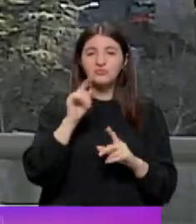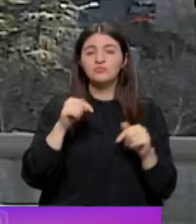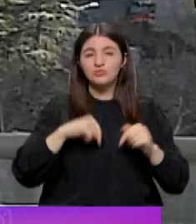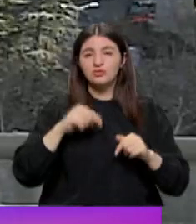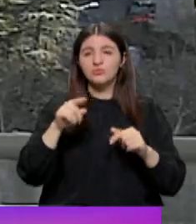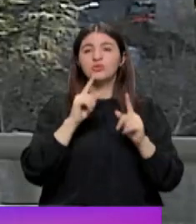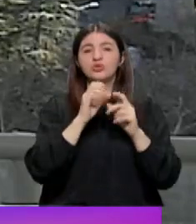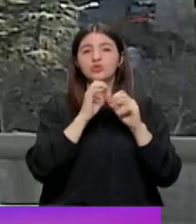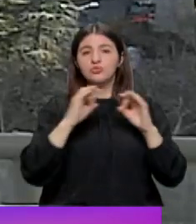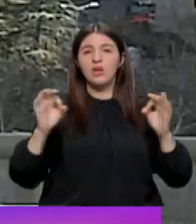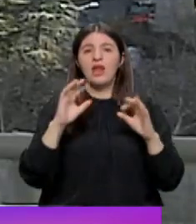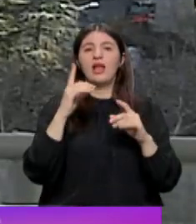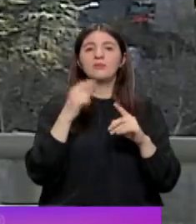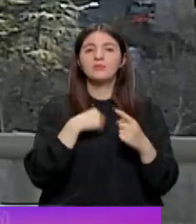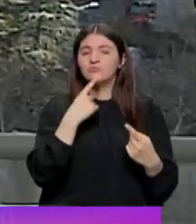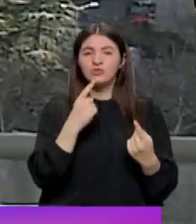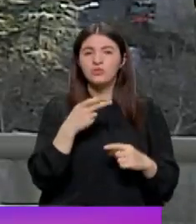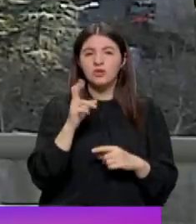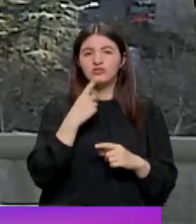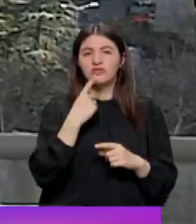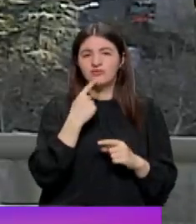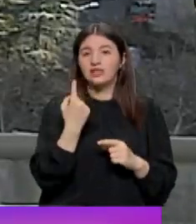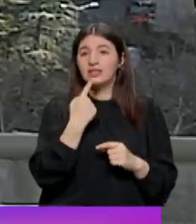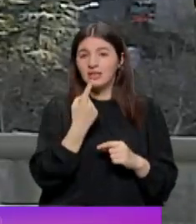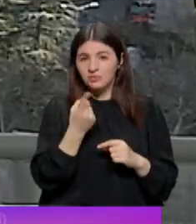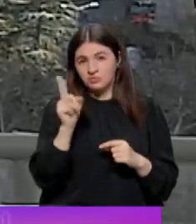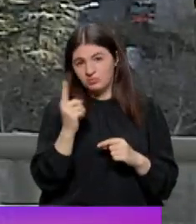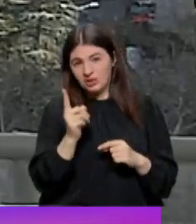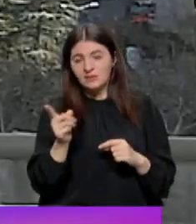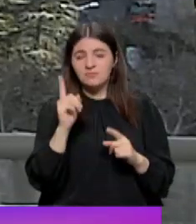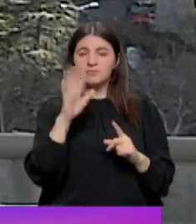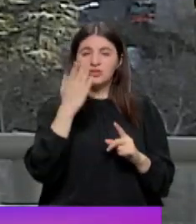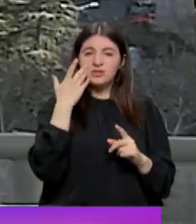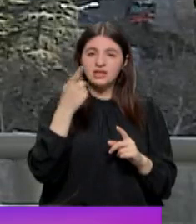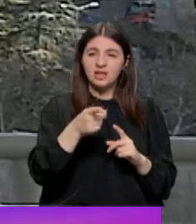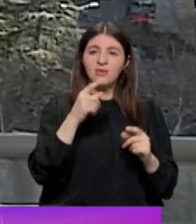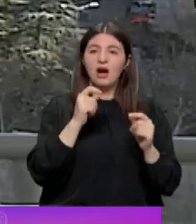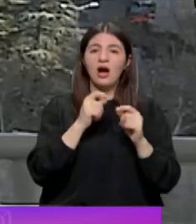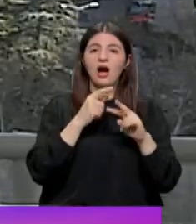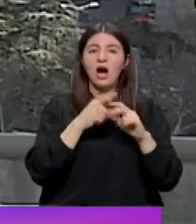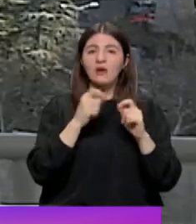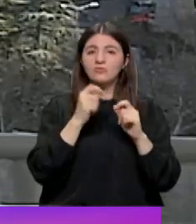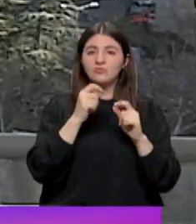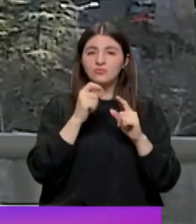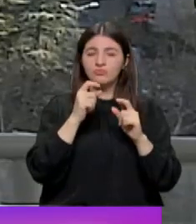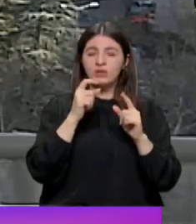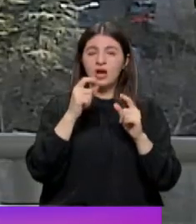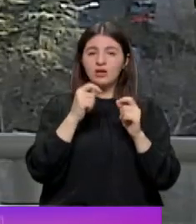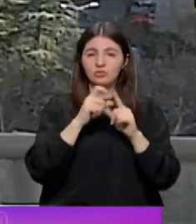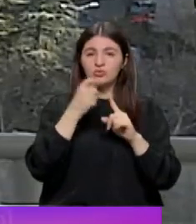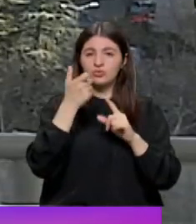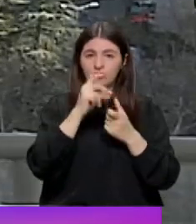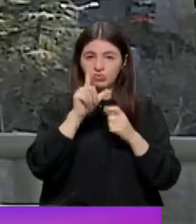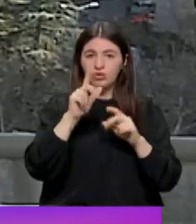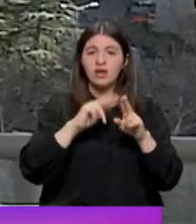bugün bu cümlelere bizim söyleyeceğimiz boş laf demiş. Bir başka izleyicimiz Abdülkadir Bey, günaydınlar, güzel